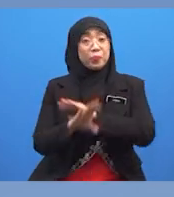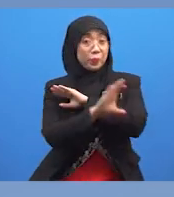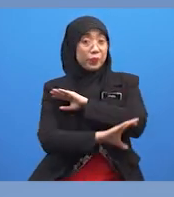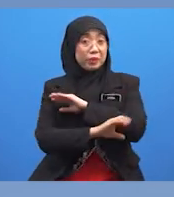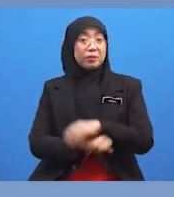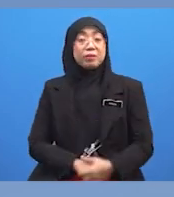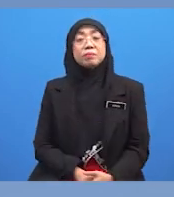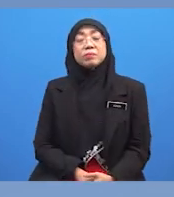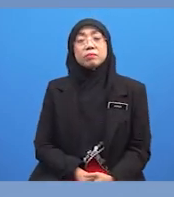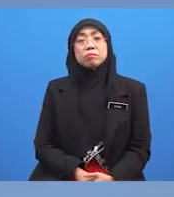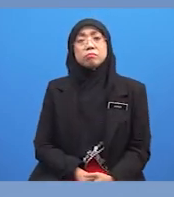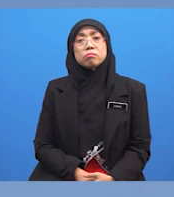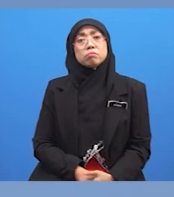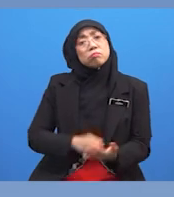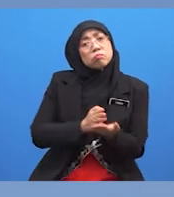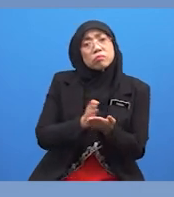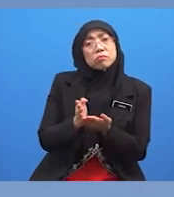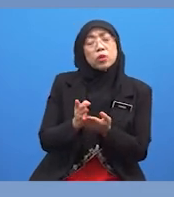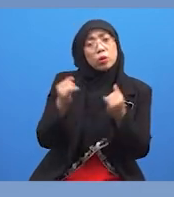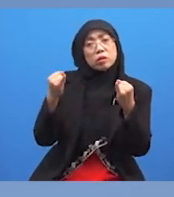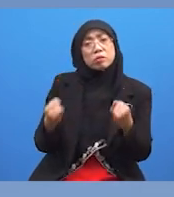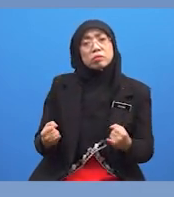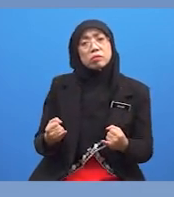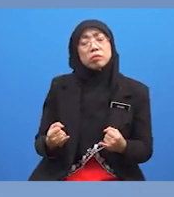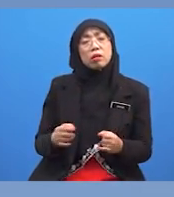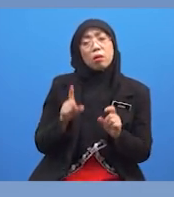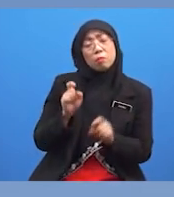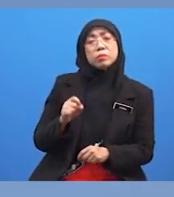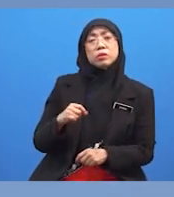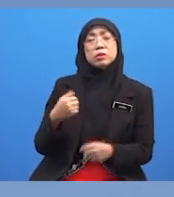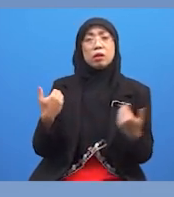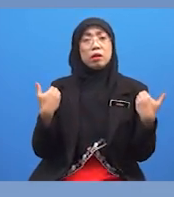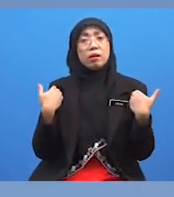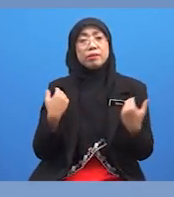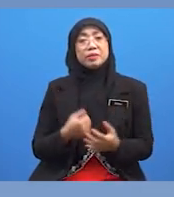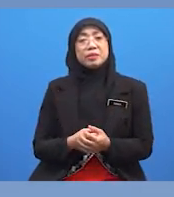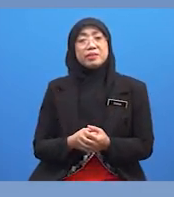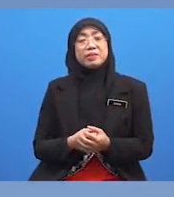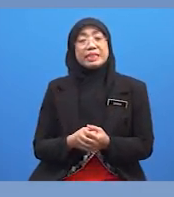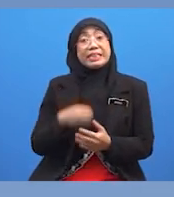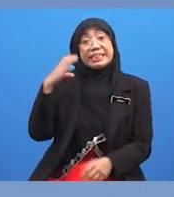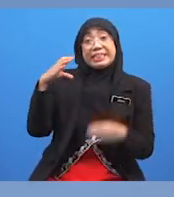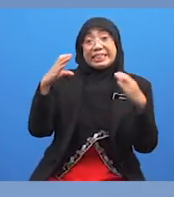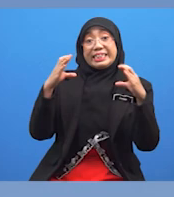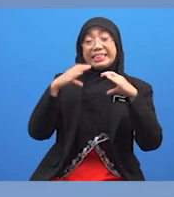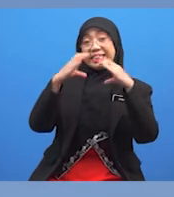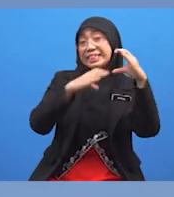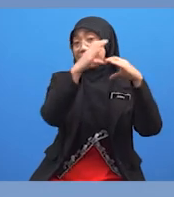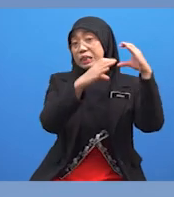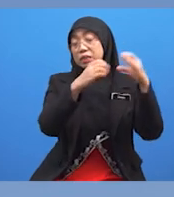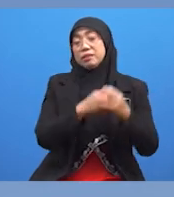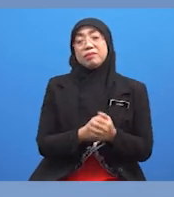Selanjutnya, setiap insan juga seharusnya mempunyai cita-cita, semangat dan wawasan yang